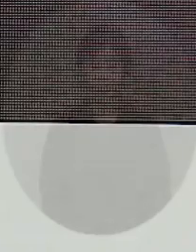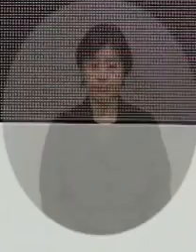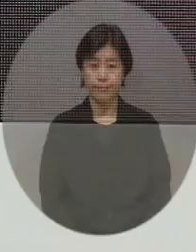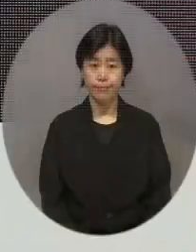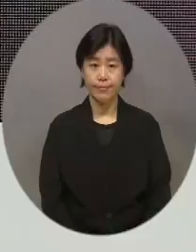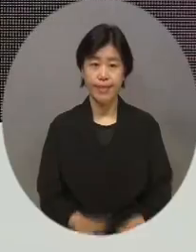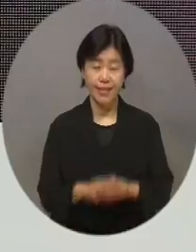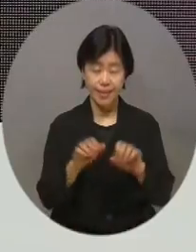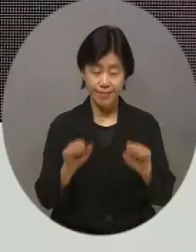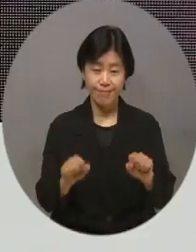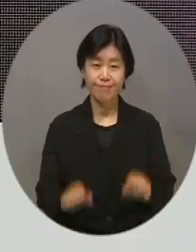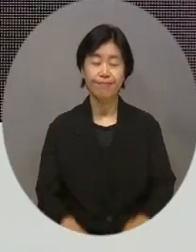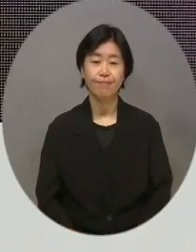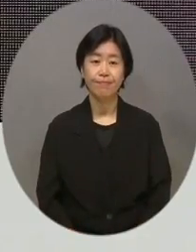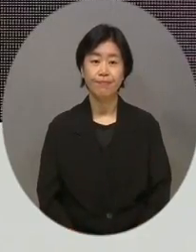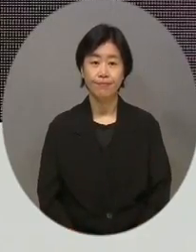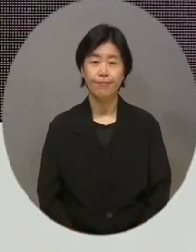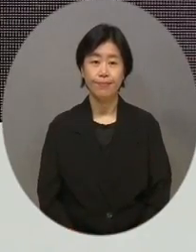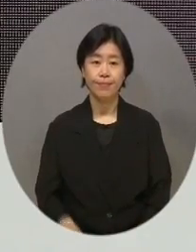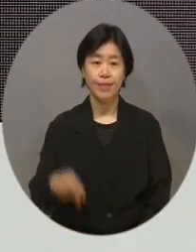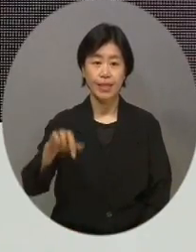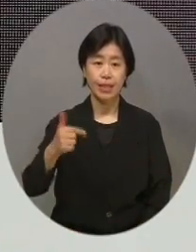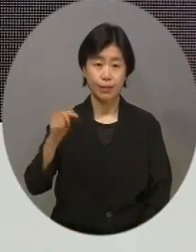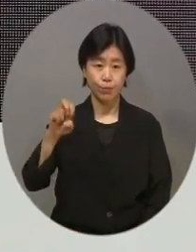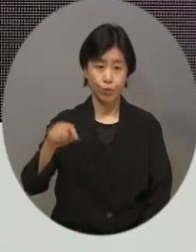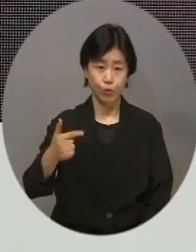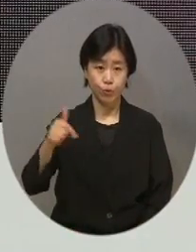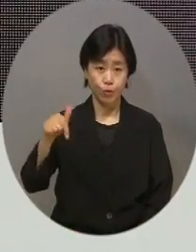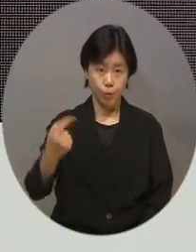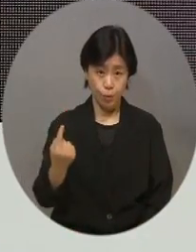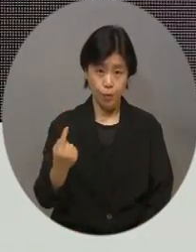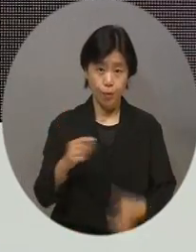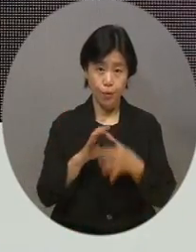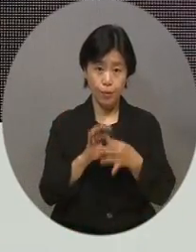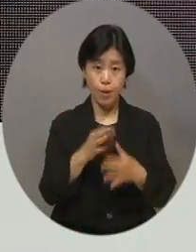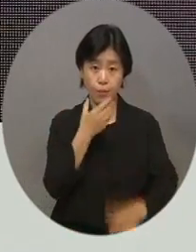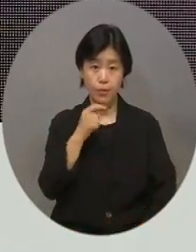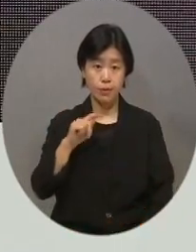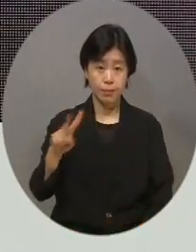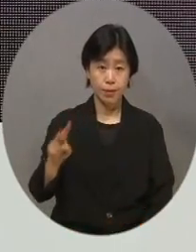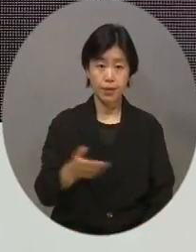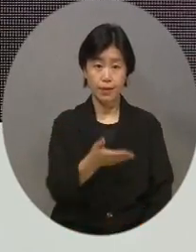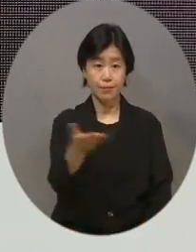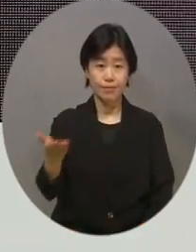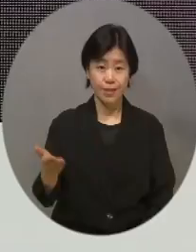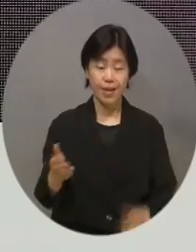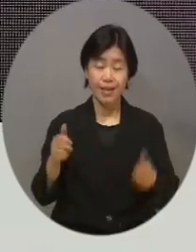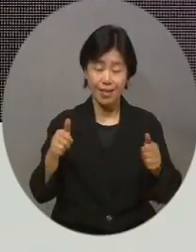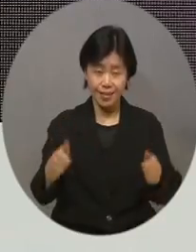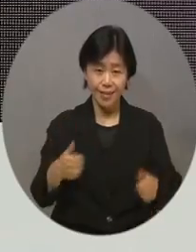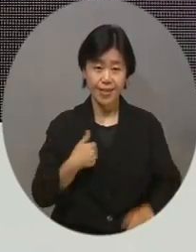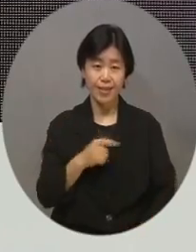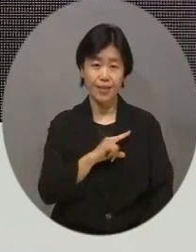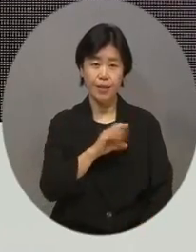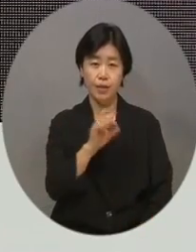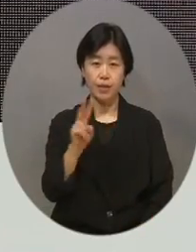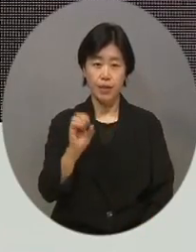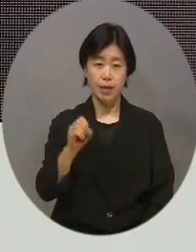시청자 여러분 안녕하십니까? 신문고를 통해 복지TV 시청자들께 인사드리는 양정무입니다.